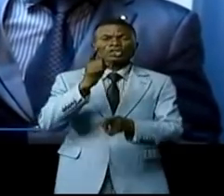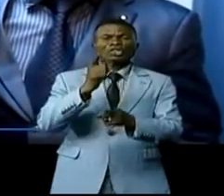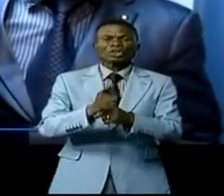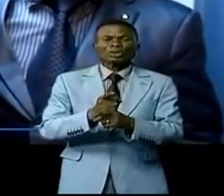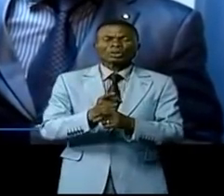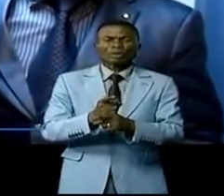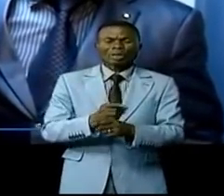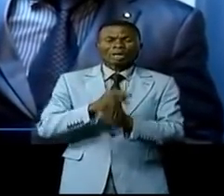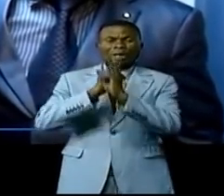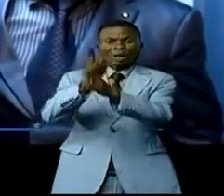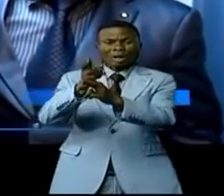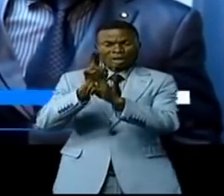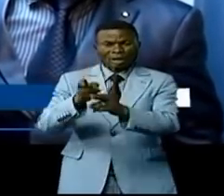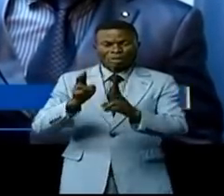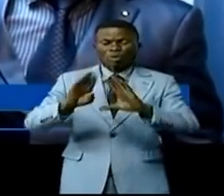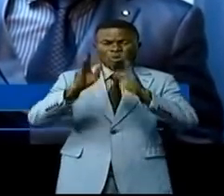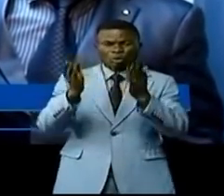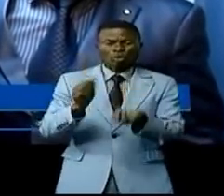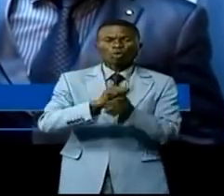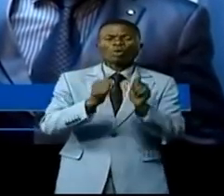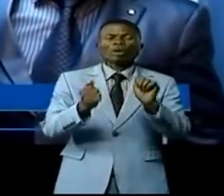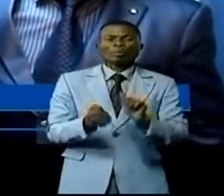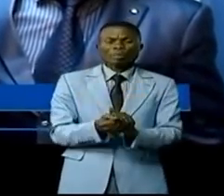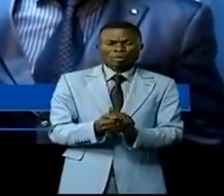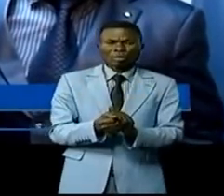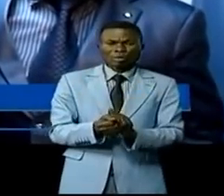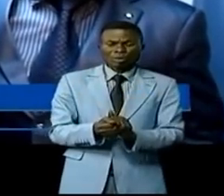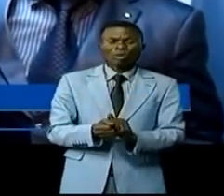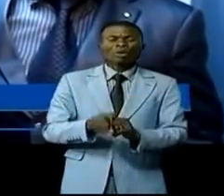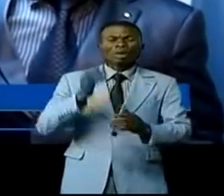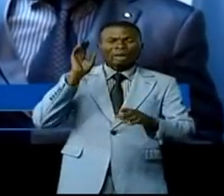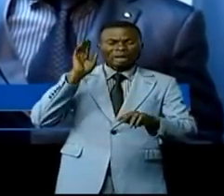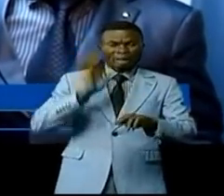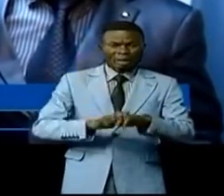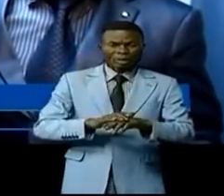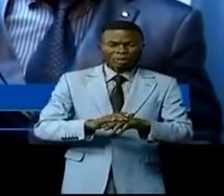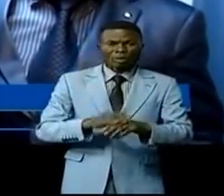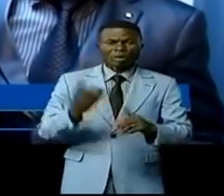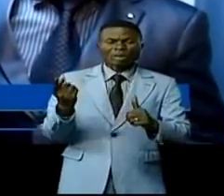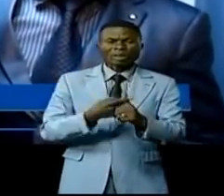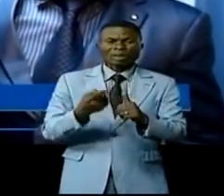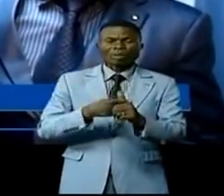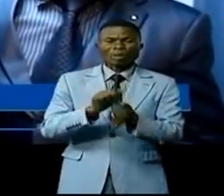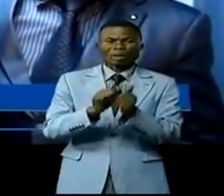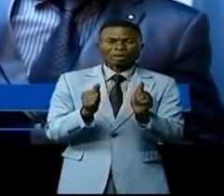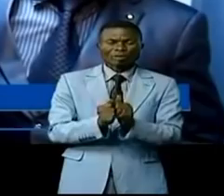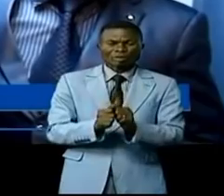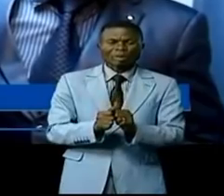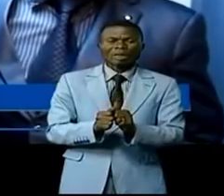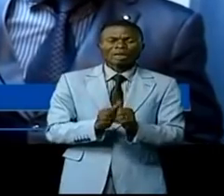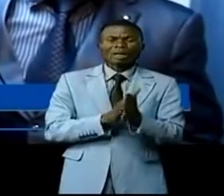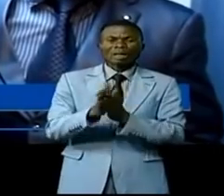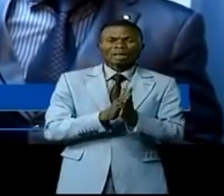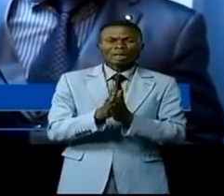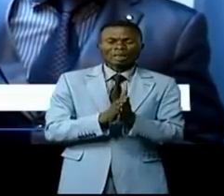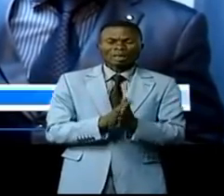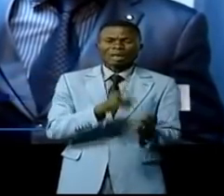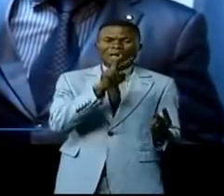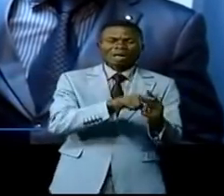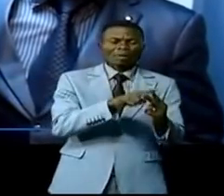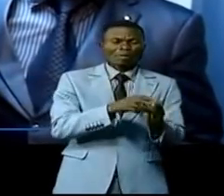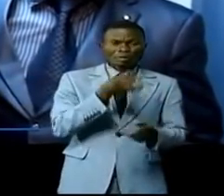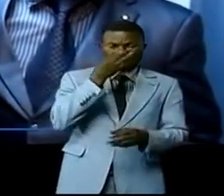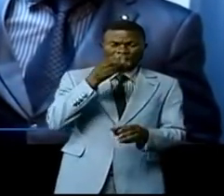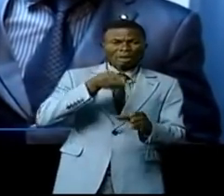faire le point sur tous les problèmes qui se posaient, particulièrement en ce qui concerne les questions relatives aux approvisionnements,